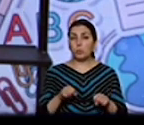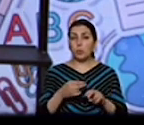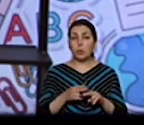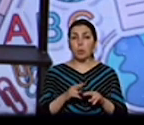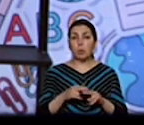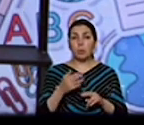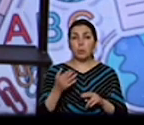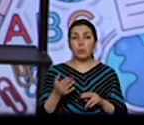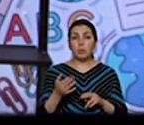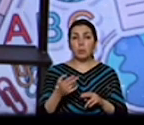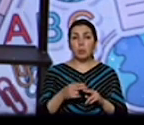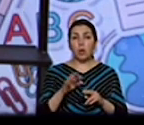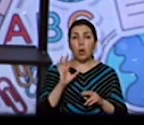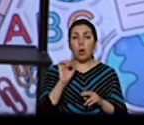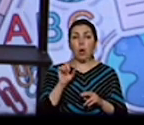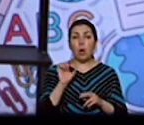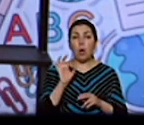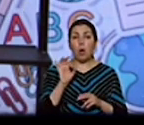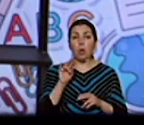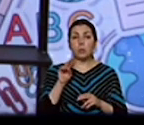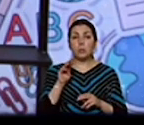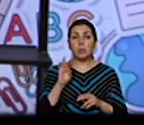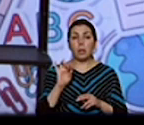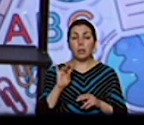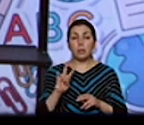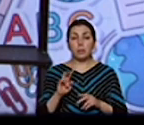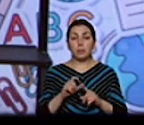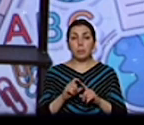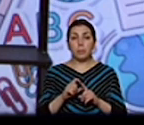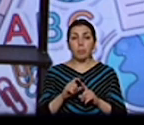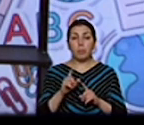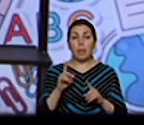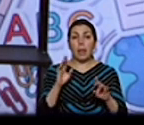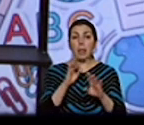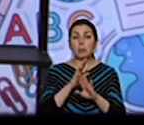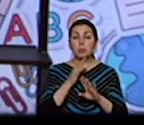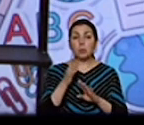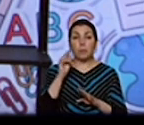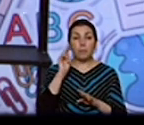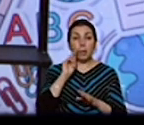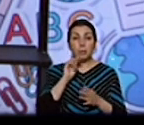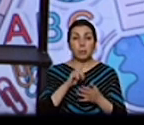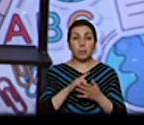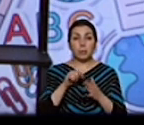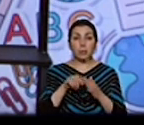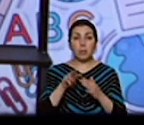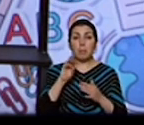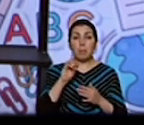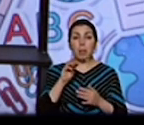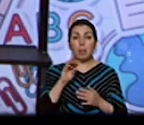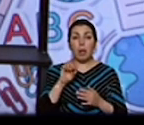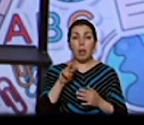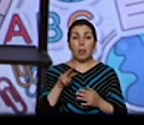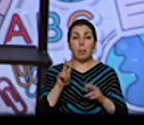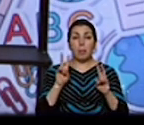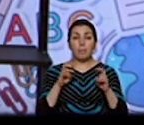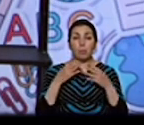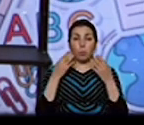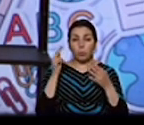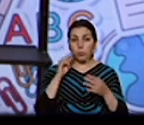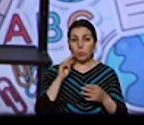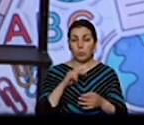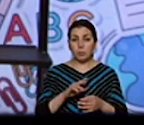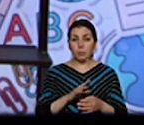Bu axir oltin kodi. Siz tabiatshunoslik fanida metallar mavzusini